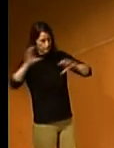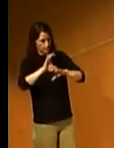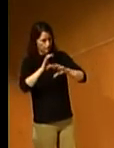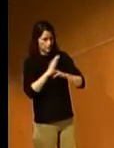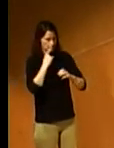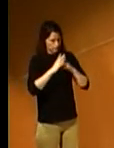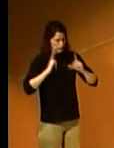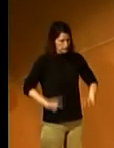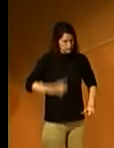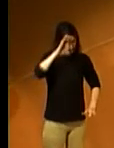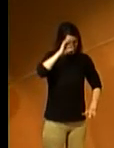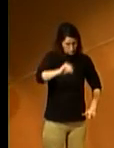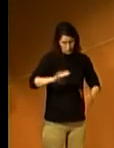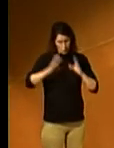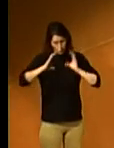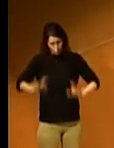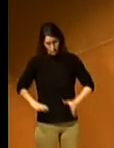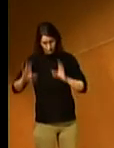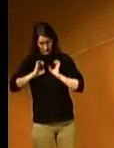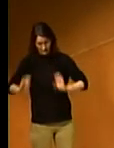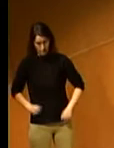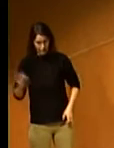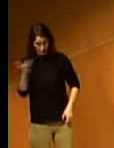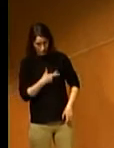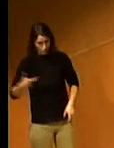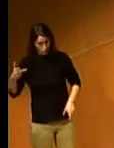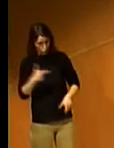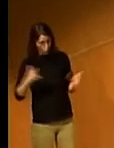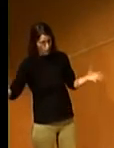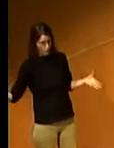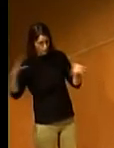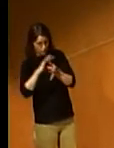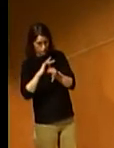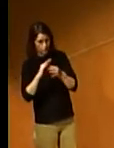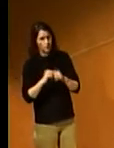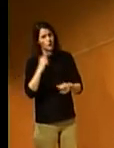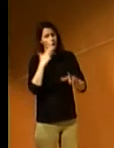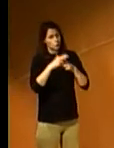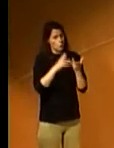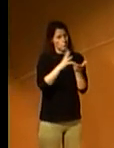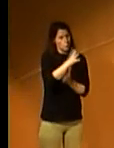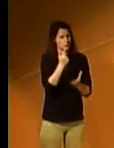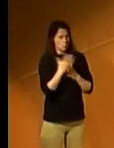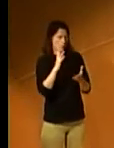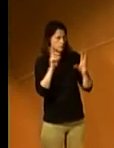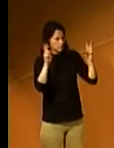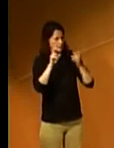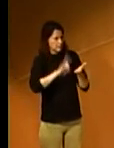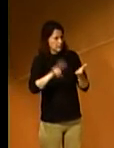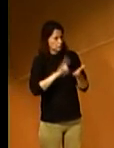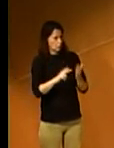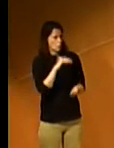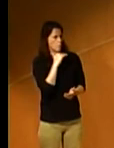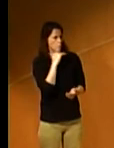collège et l'école alimentaire. Notre projet était intitulé « Lecture gourmande ». Donc, on